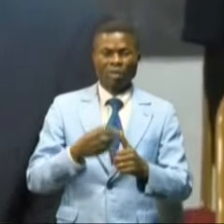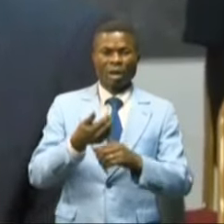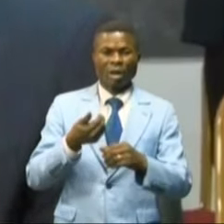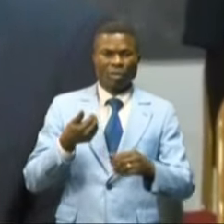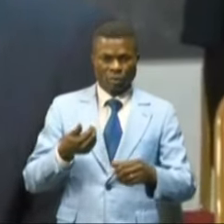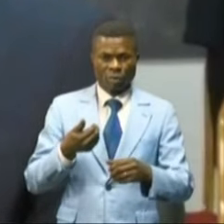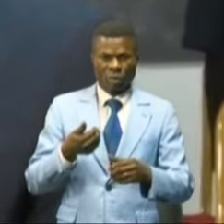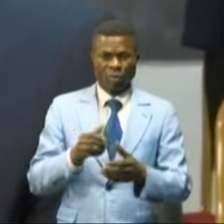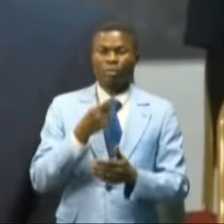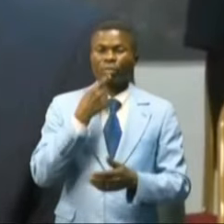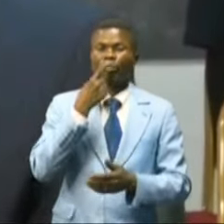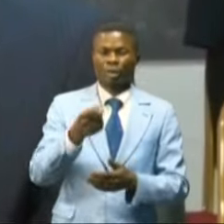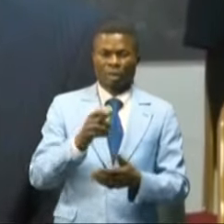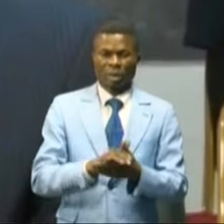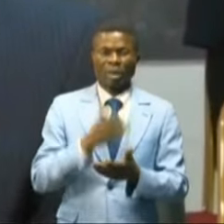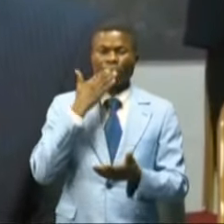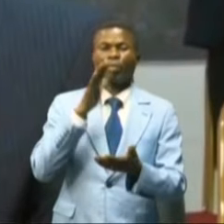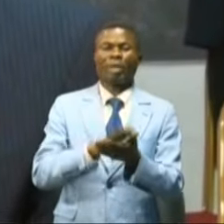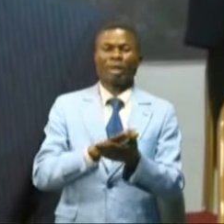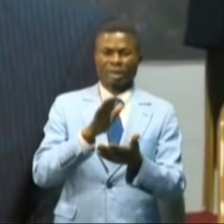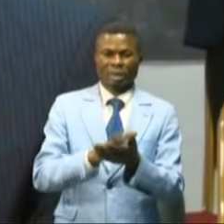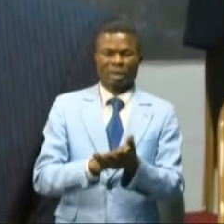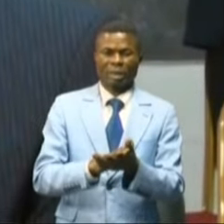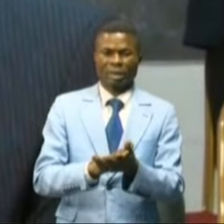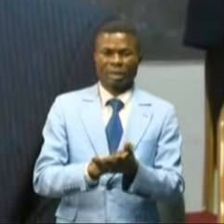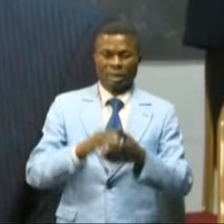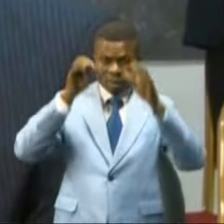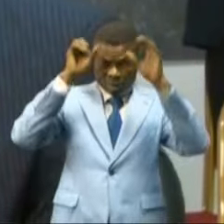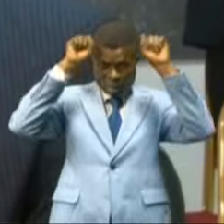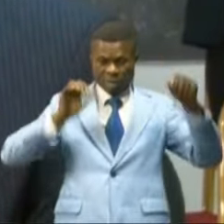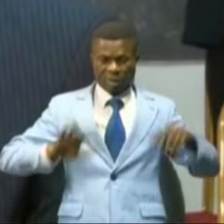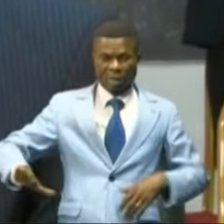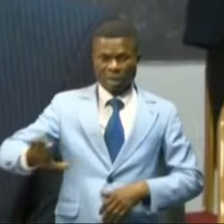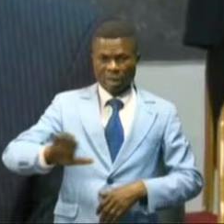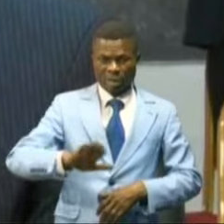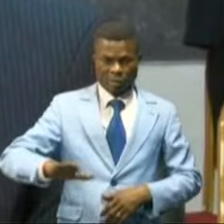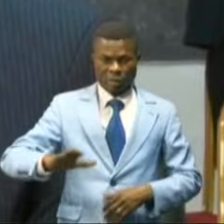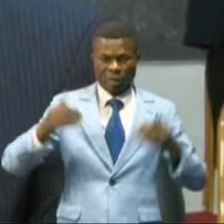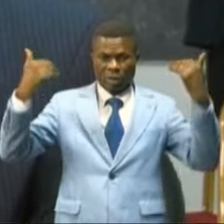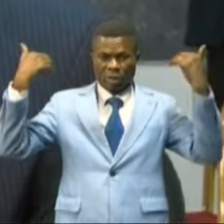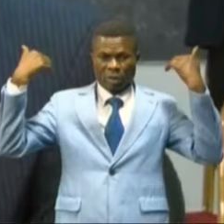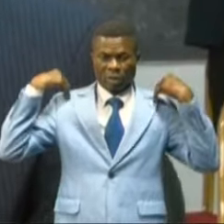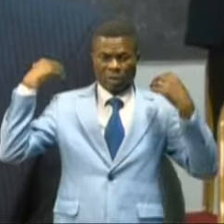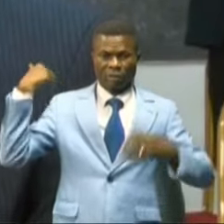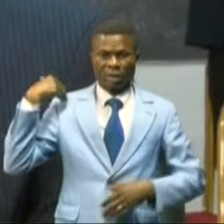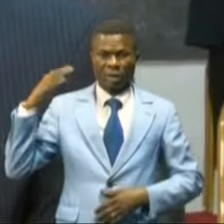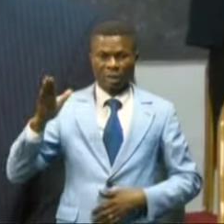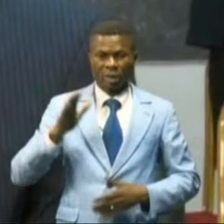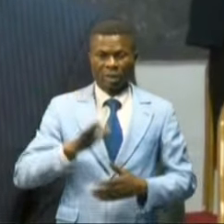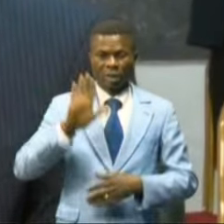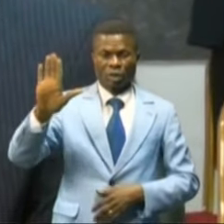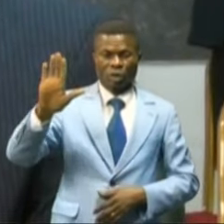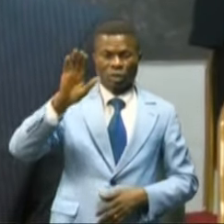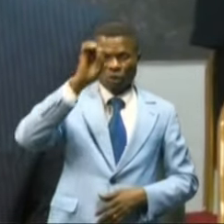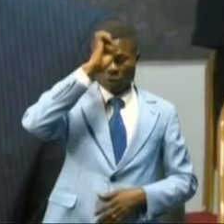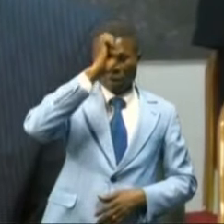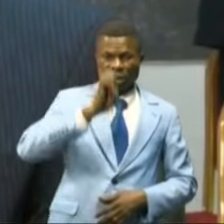à rendre hommage au président de la République, chef de l'État, son